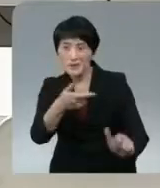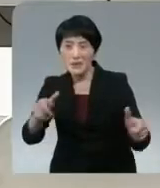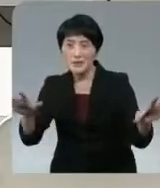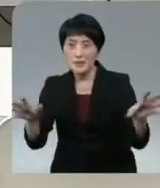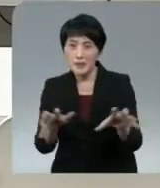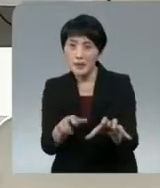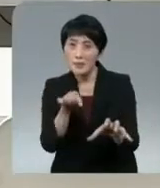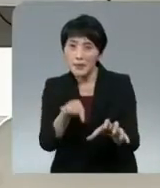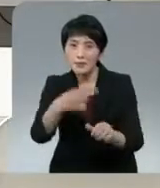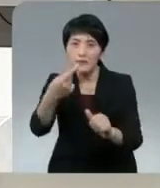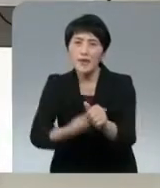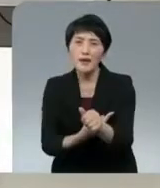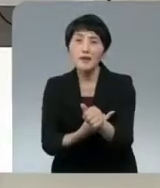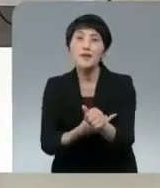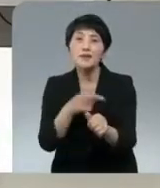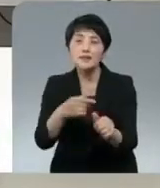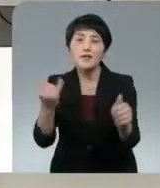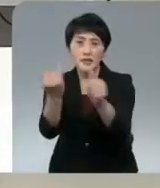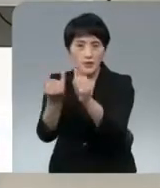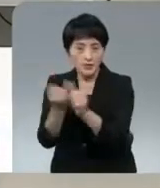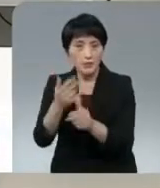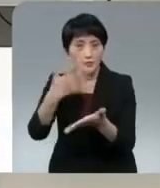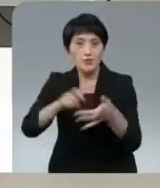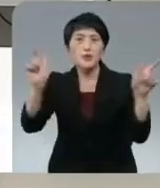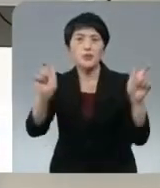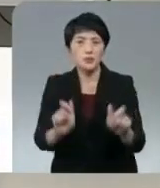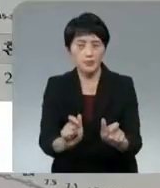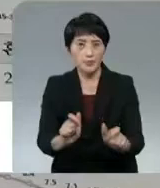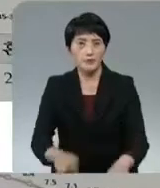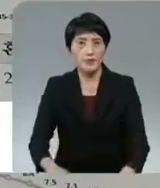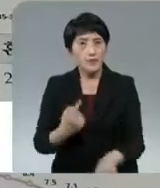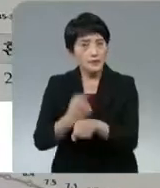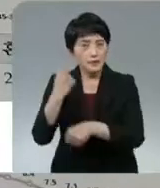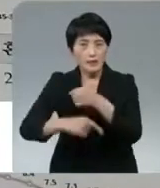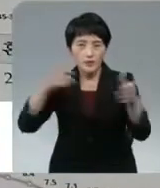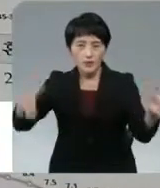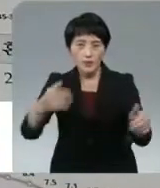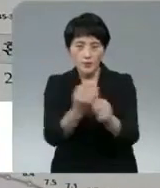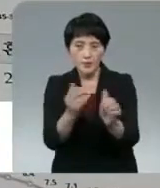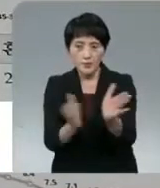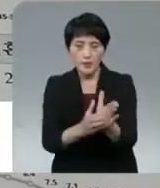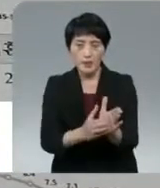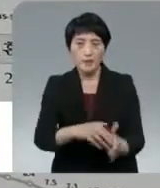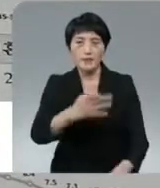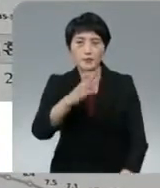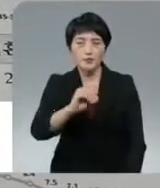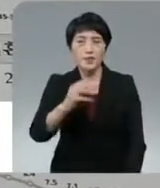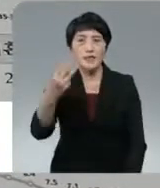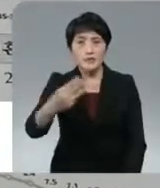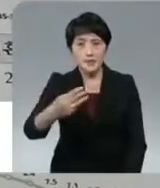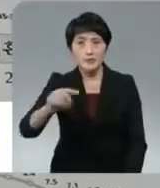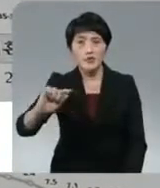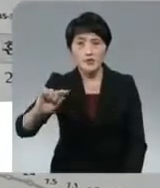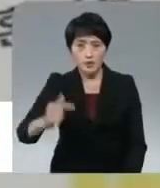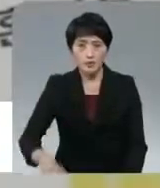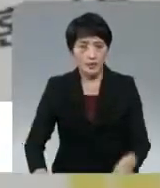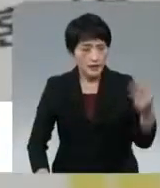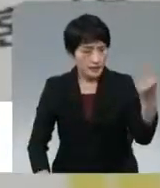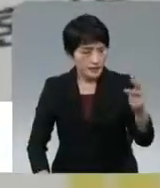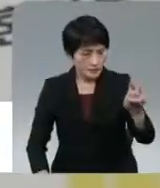ở cục Thống kê quốc gia Hàn Quốc ngày 17 tháng 3 cùng bố số liệu cho biết trong năm ngoái số cặp vợ chồng kết hôn Đạt